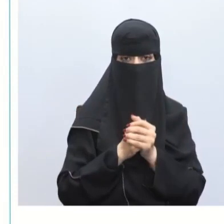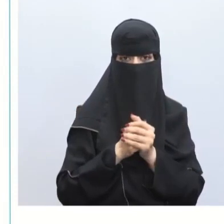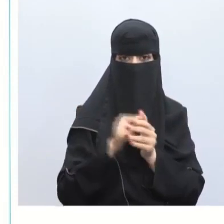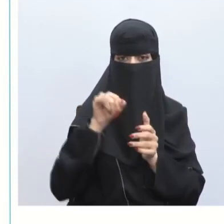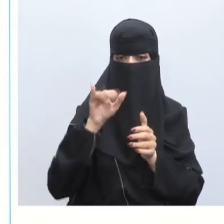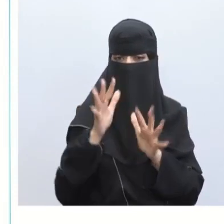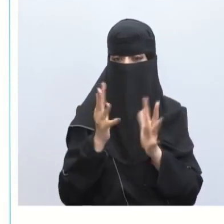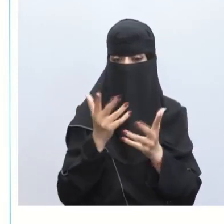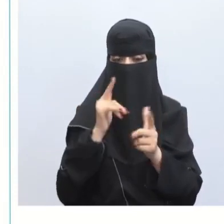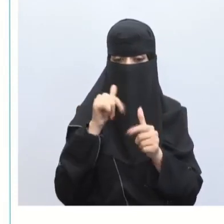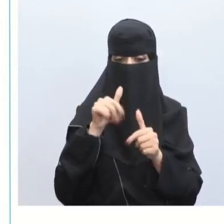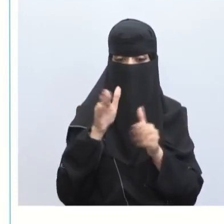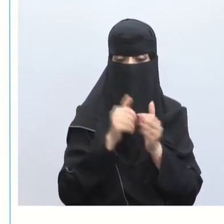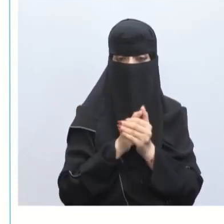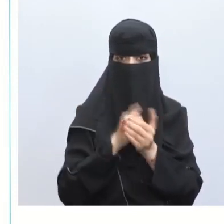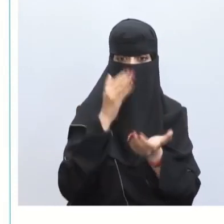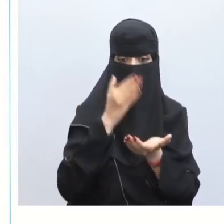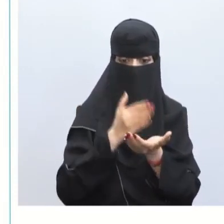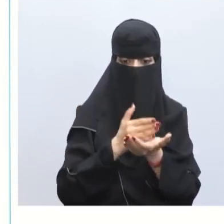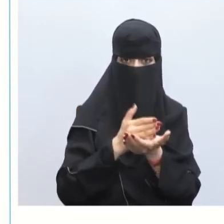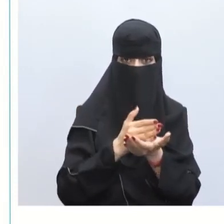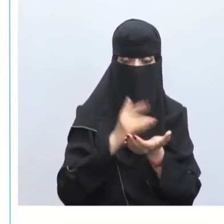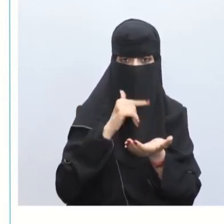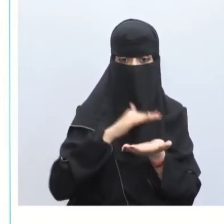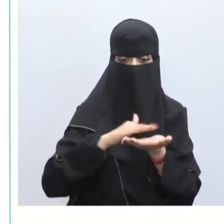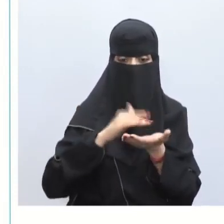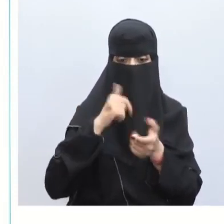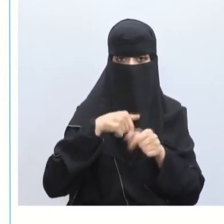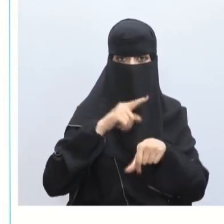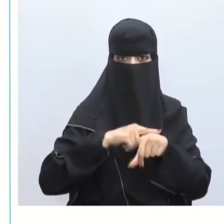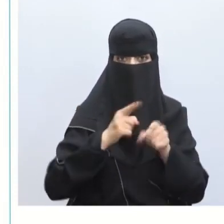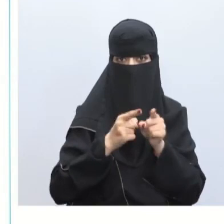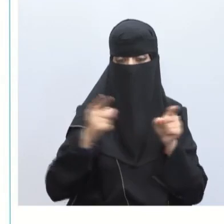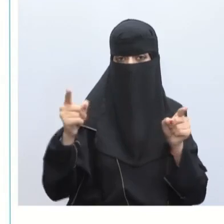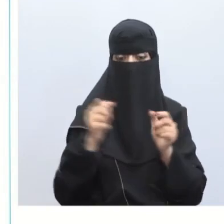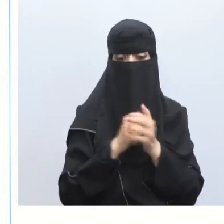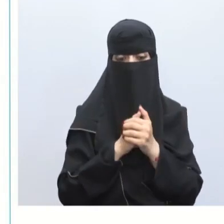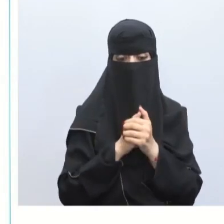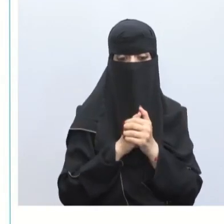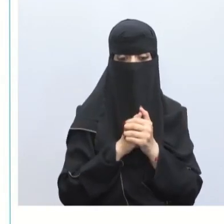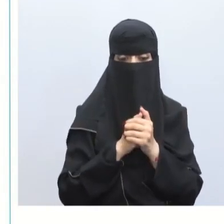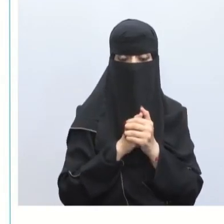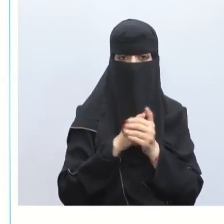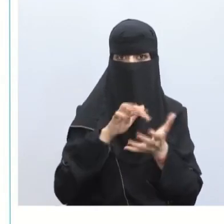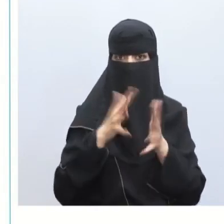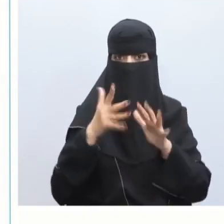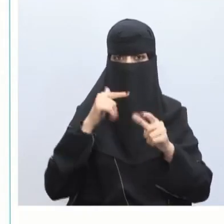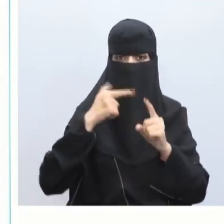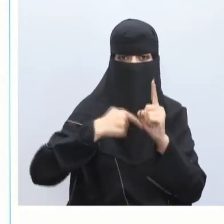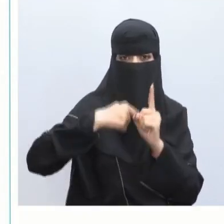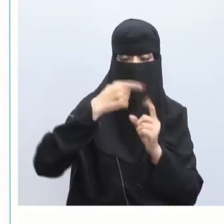طويله متوسط حالات الجو في مكان محدد لمده طويله من حيث